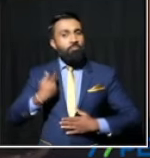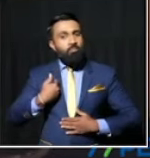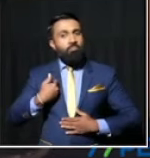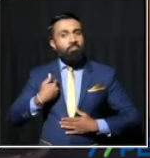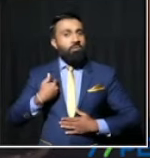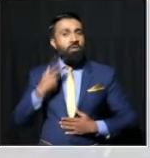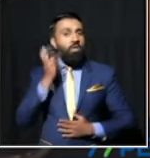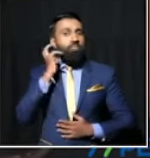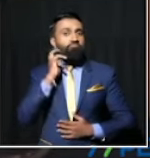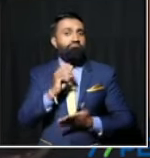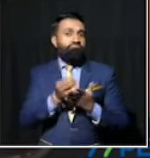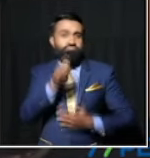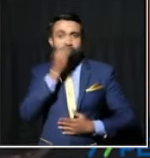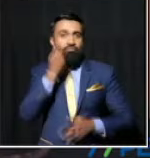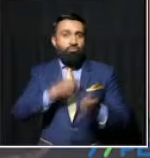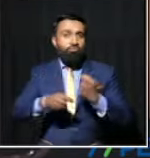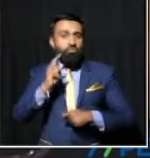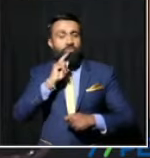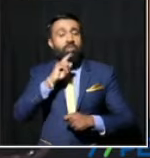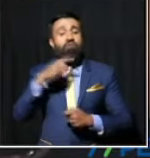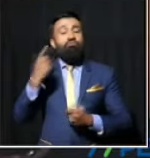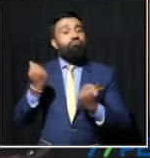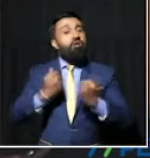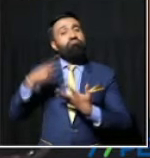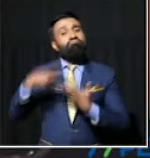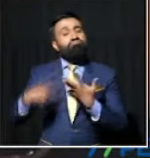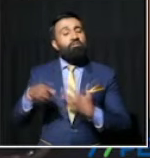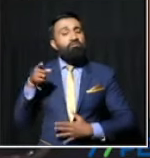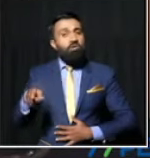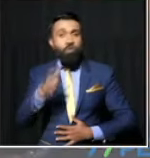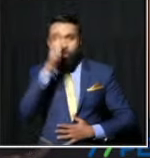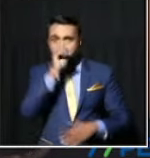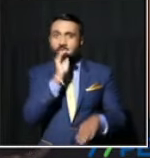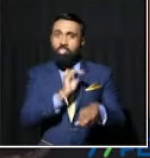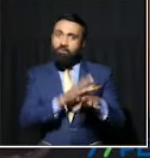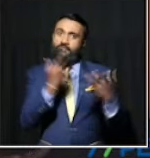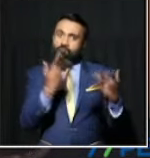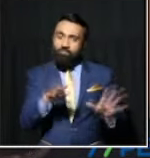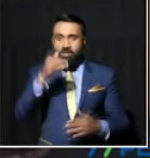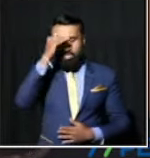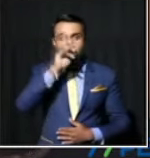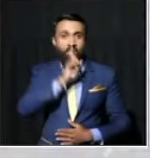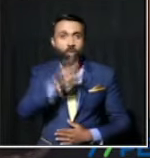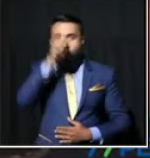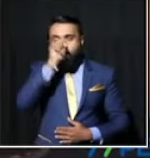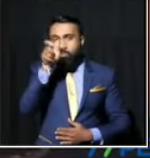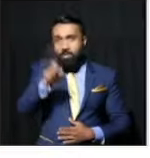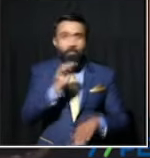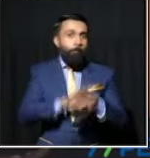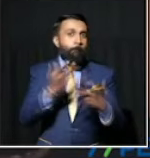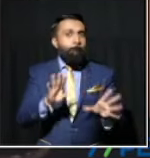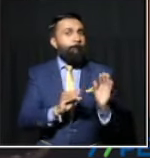විකුණන්නේ නැහැ කතානායකතුමා. මම විකුණන්නේ අමතර කොටස්. දැන් හොරකම අල්ලලා දුන්නානේ කතානායකතුමා. හැබැයි හොරා අල්ලලා දුන්නාට පස්සේ මන්